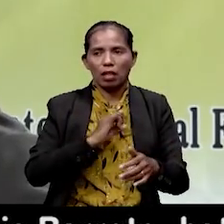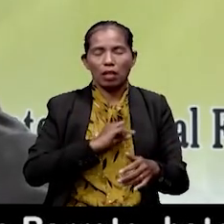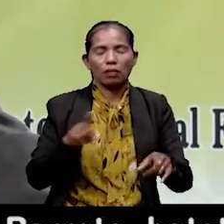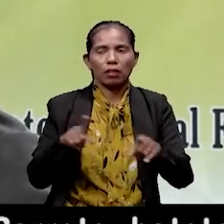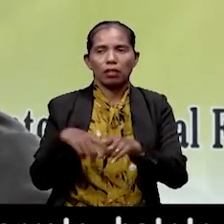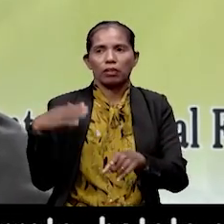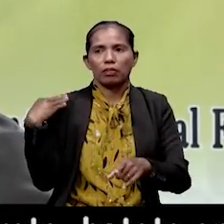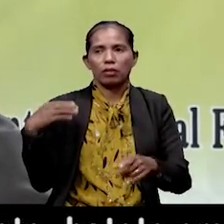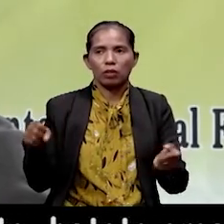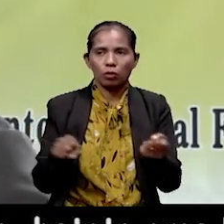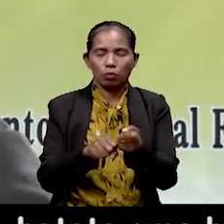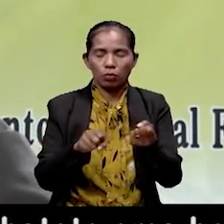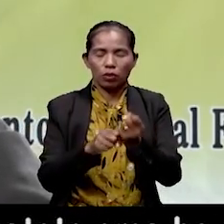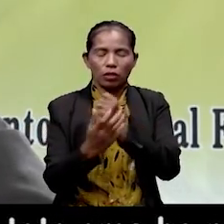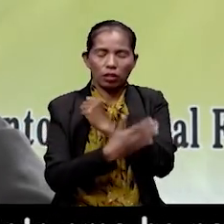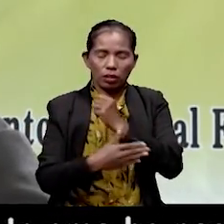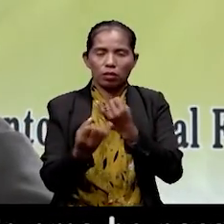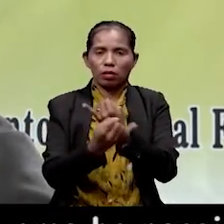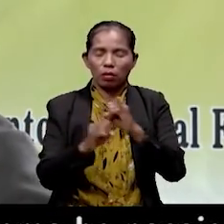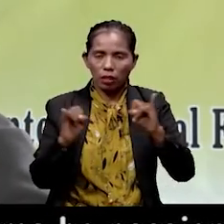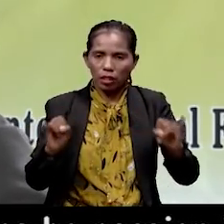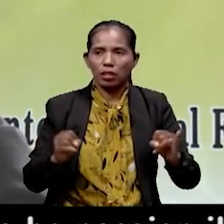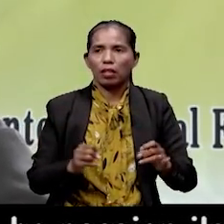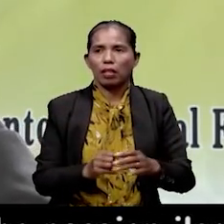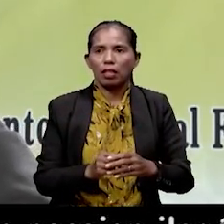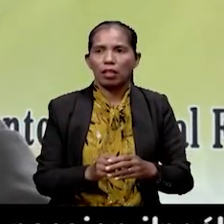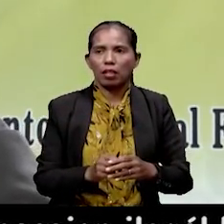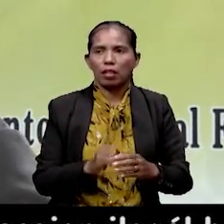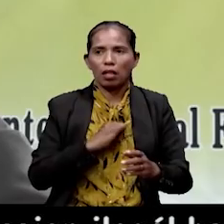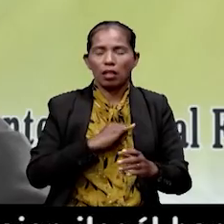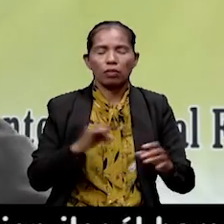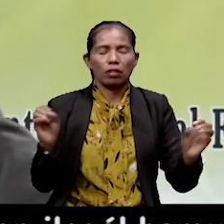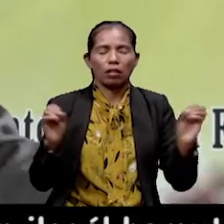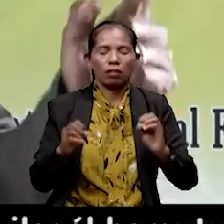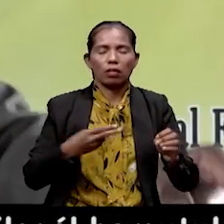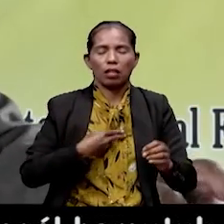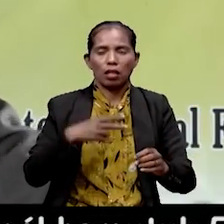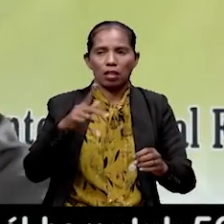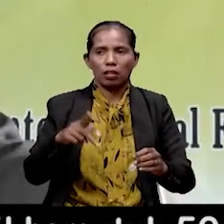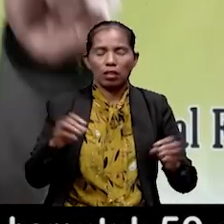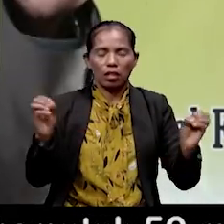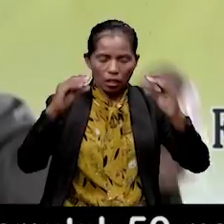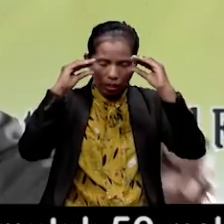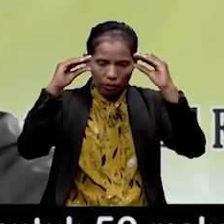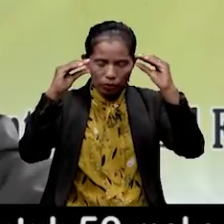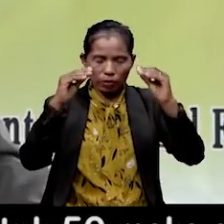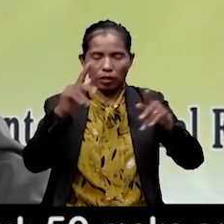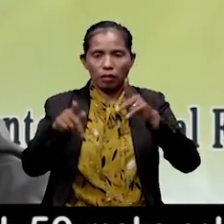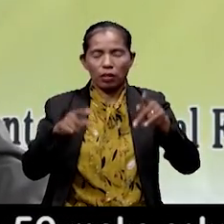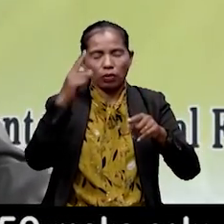saune mos contribui ba raira nene ukun rasikane hau lamenta bahahalo sira la educa povo atu hanoin